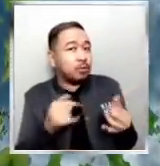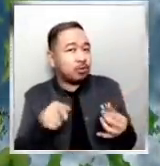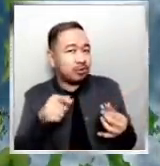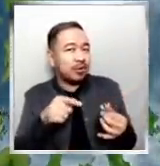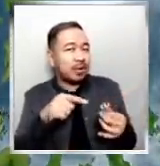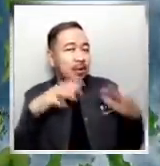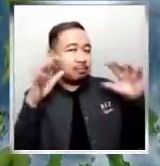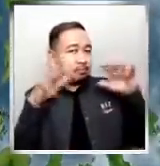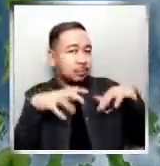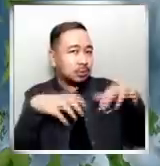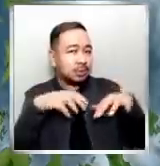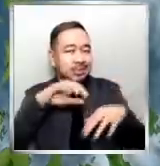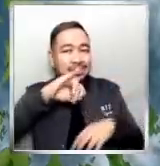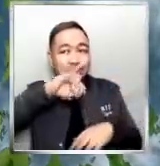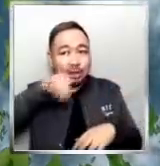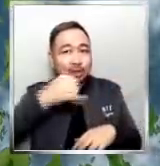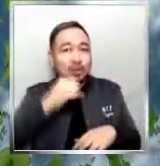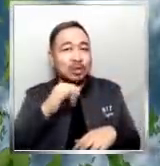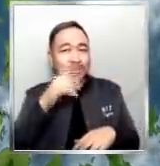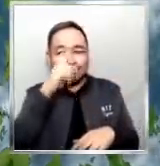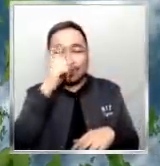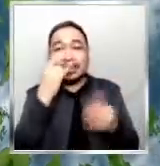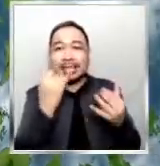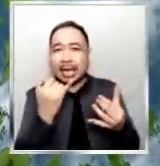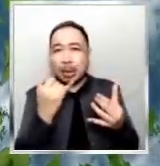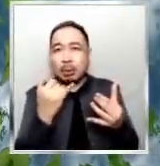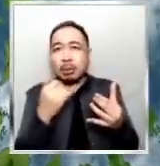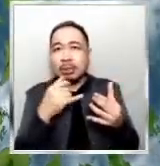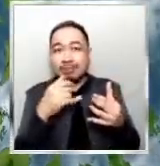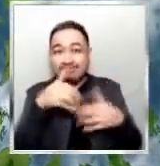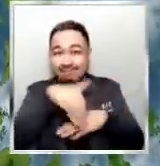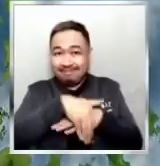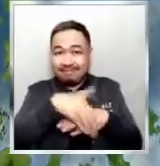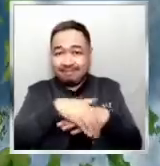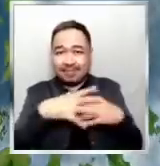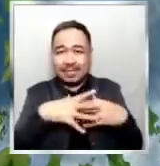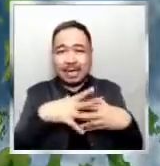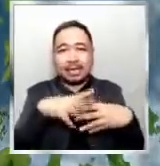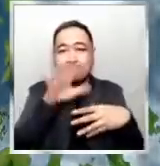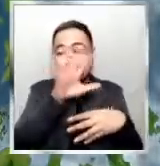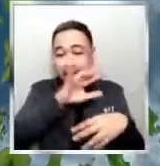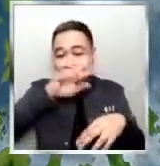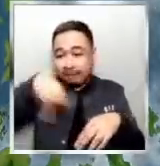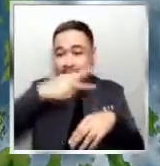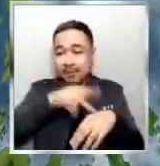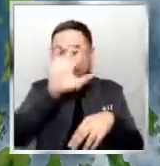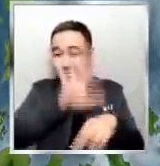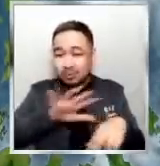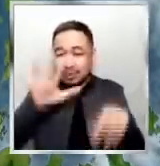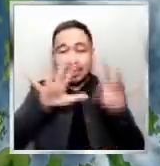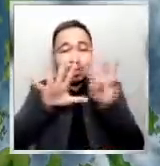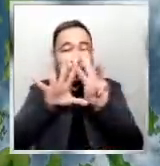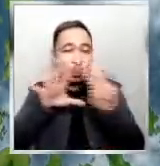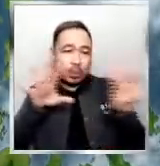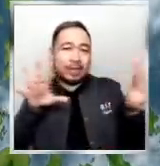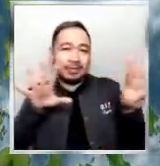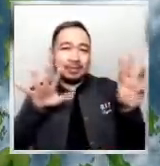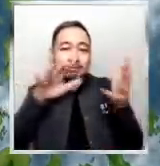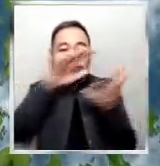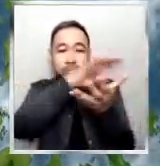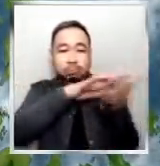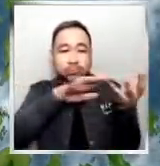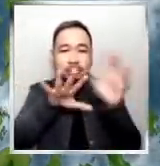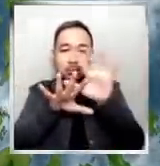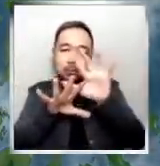dahil anytime ngayong gabi ay lalabas na ito ng ating Philippine Area of Responsibility over the West Philippine Sea. So, hindi natin makakapekto sa